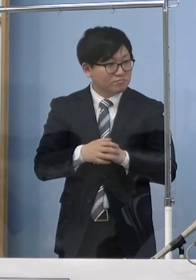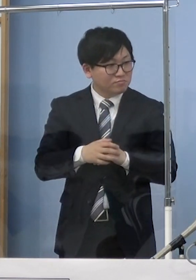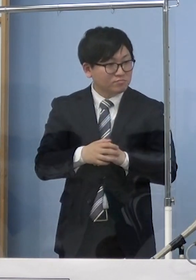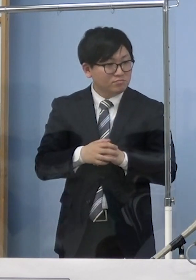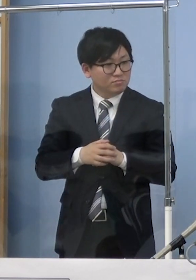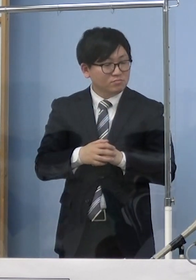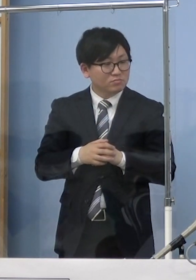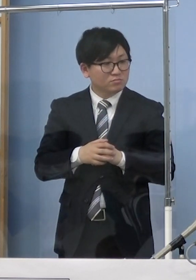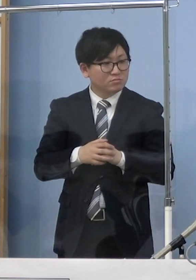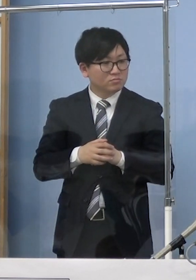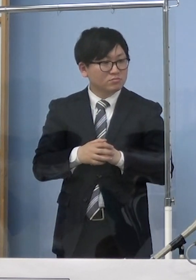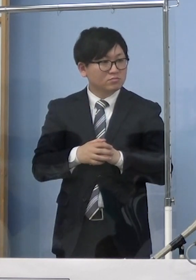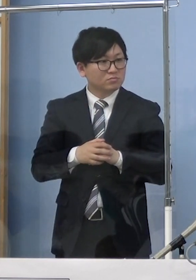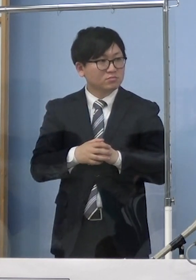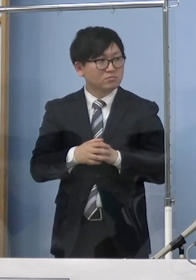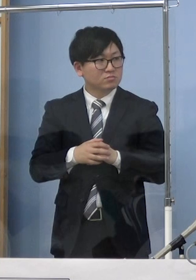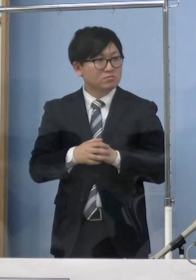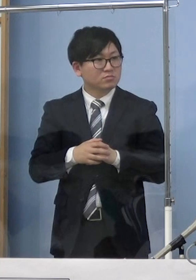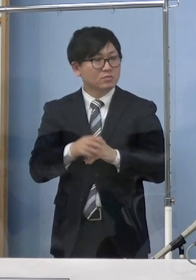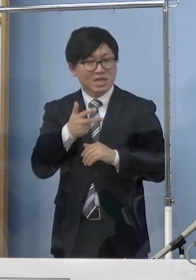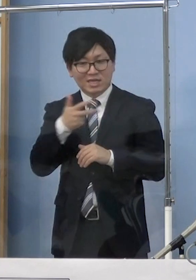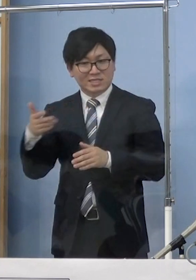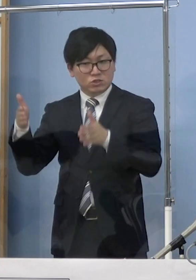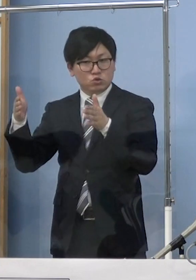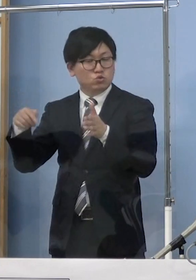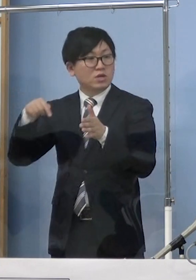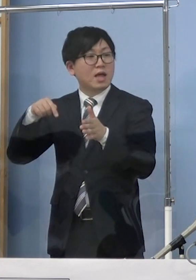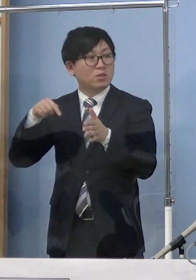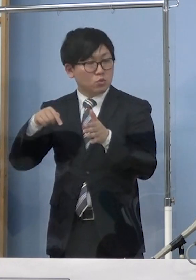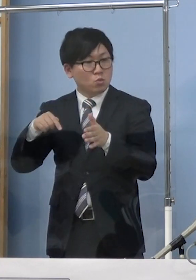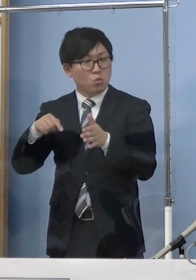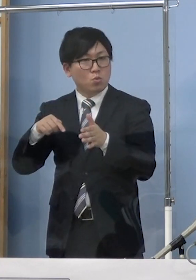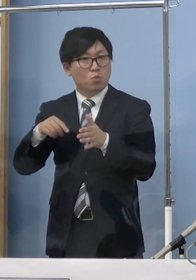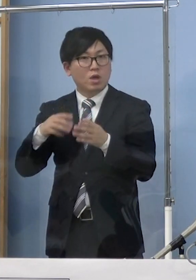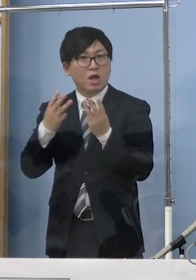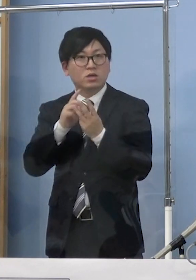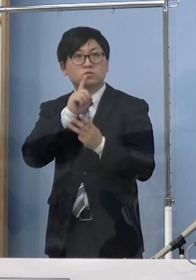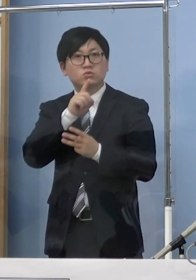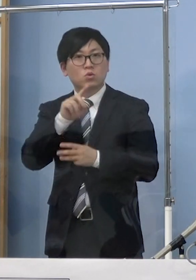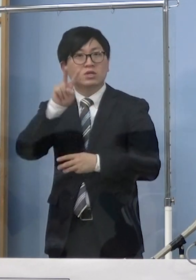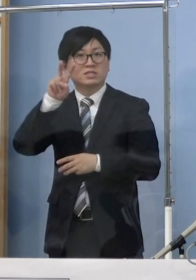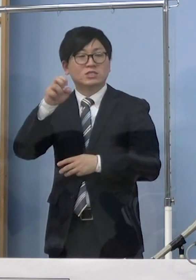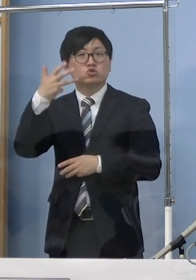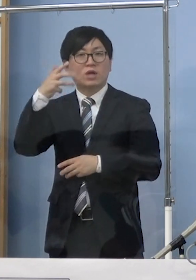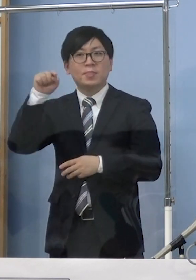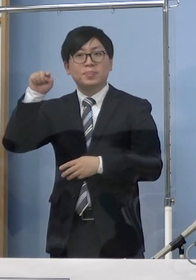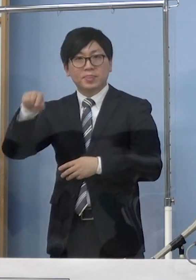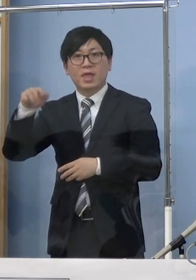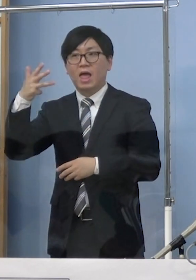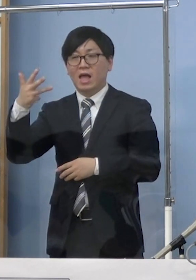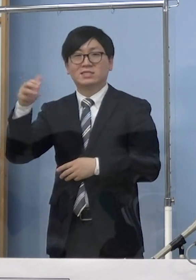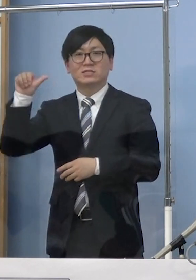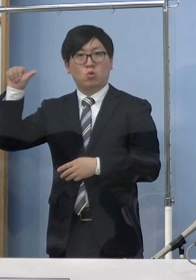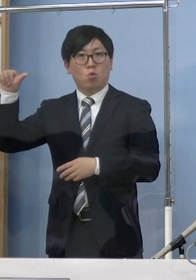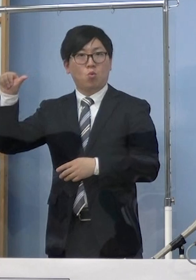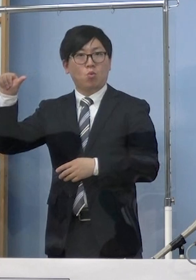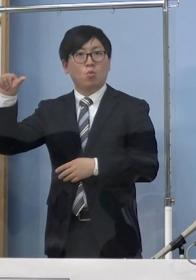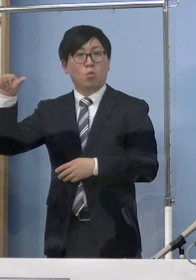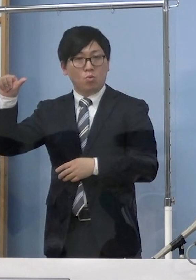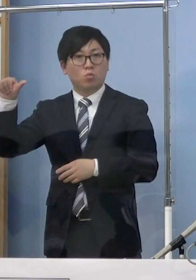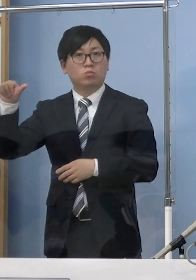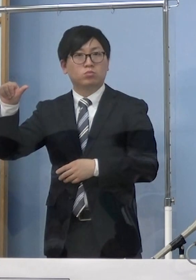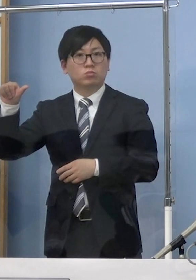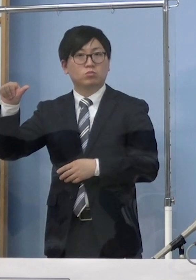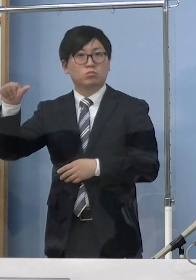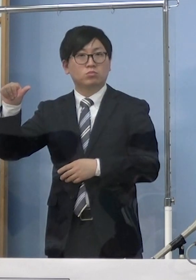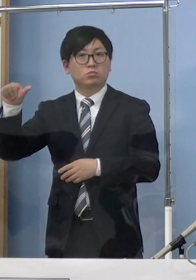りの直近1週間の新規陽性者数は 28.85 になります。